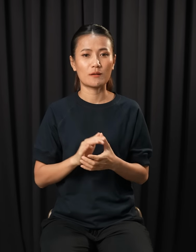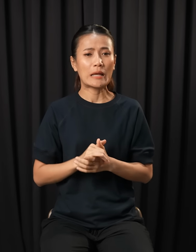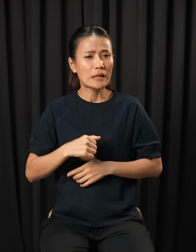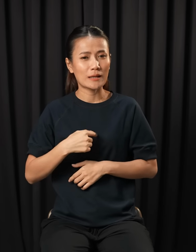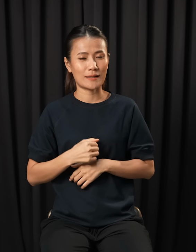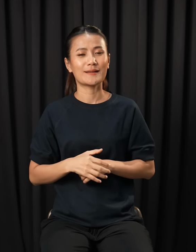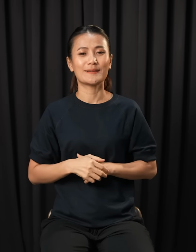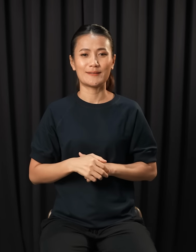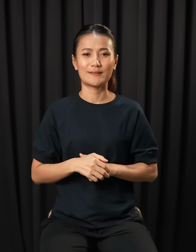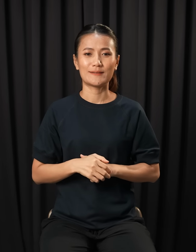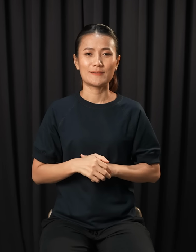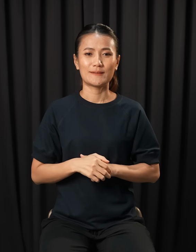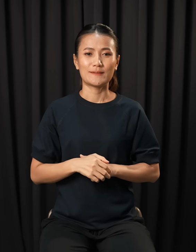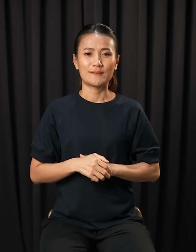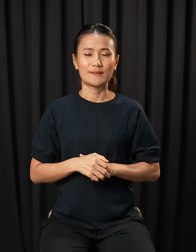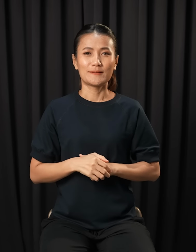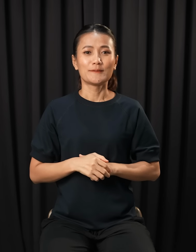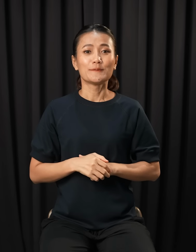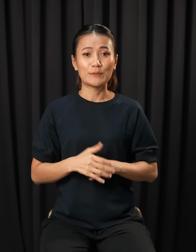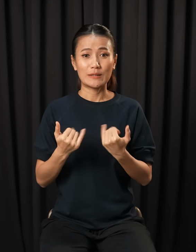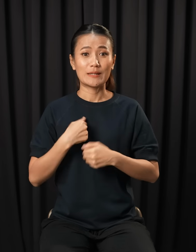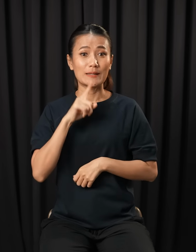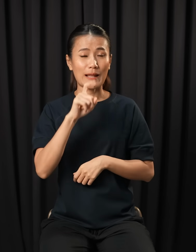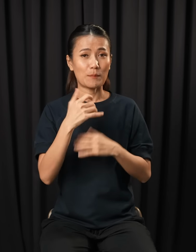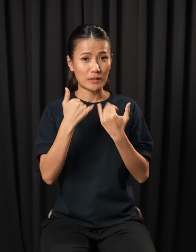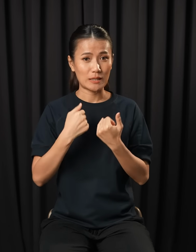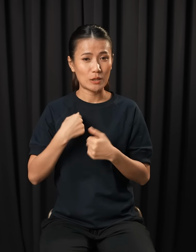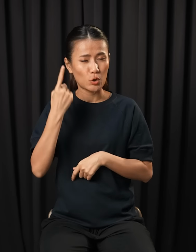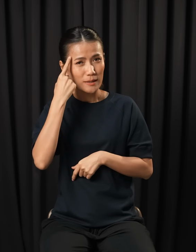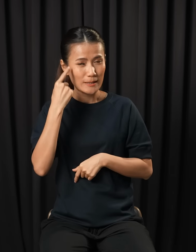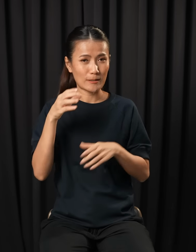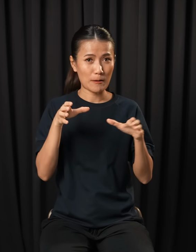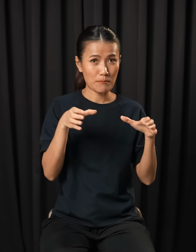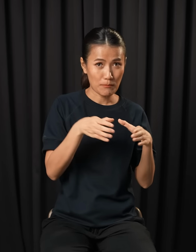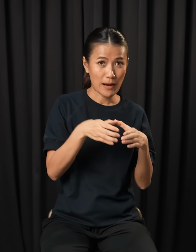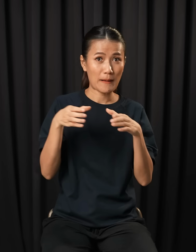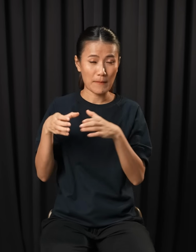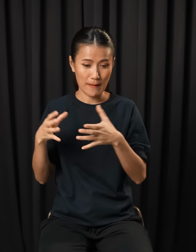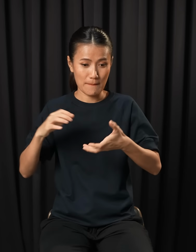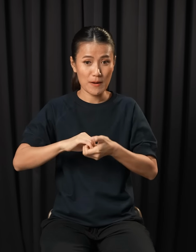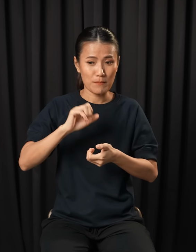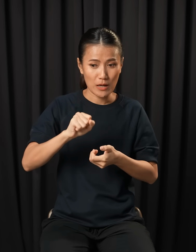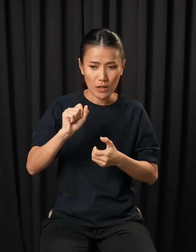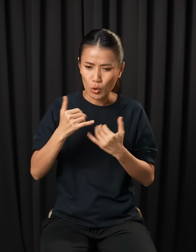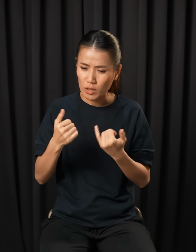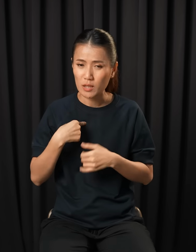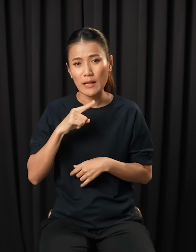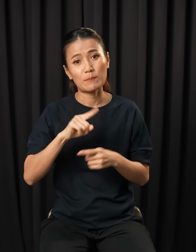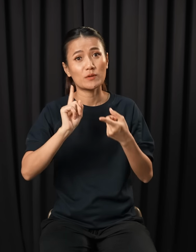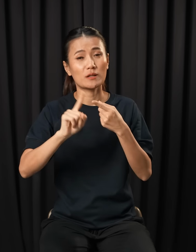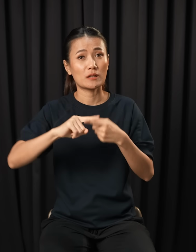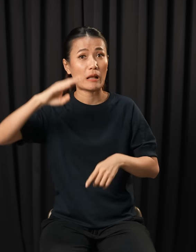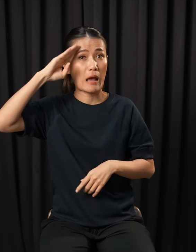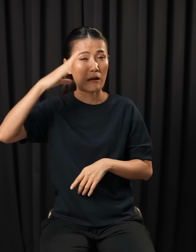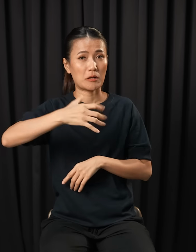ย นะไม่เป็นไรคุณนุ่น เงื่อนไขของการจับขั้ว คิดยังไงก็พูดอย่างนั้นก ็ดีค่ะดีคิดยังไงพูดอย่างนั้นเงื่อนไขของการจับขั้วคิด